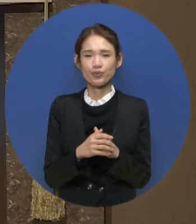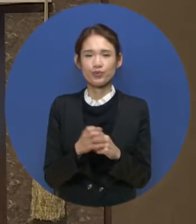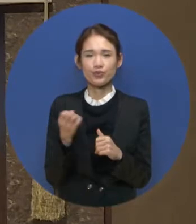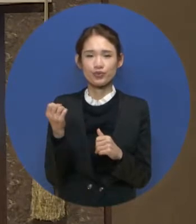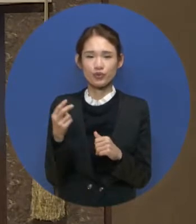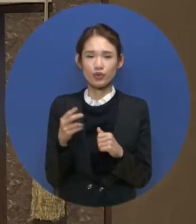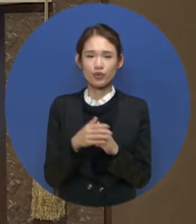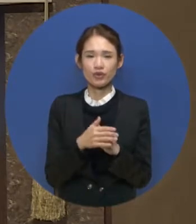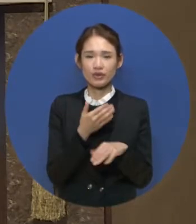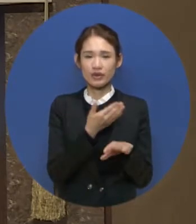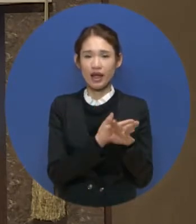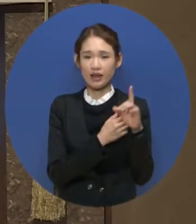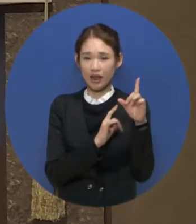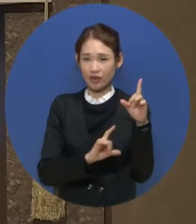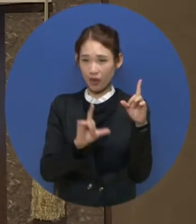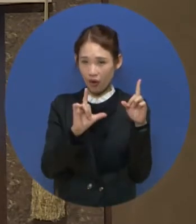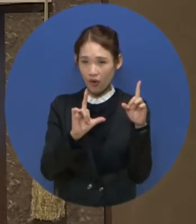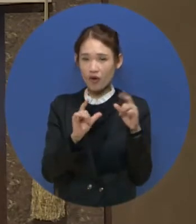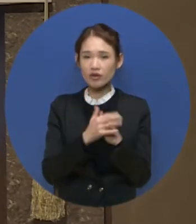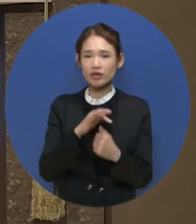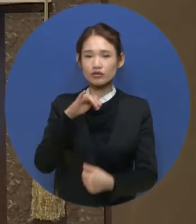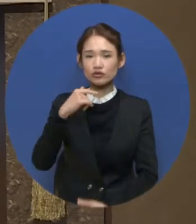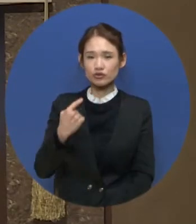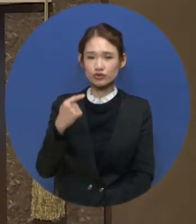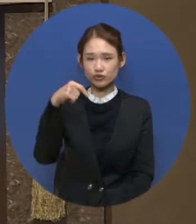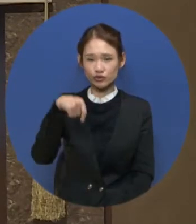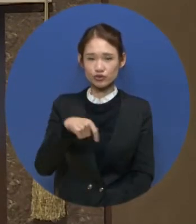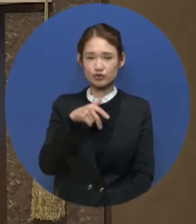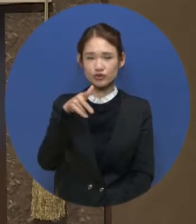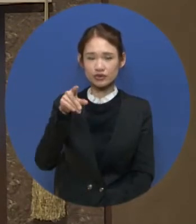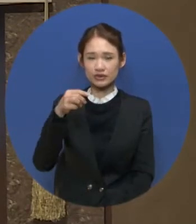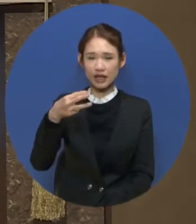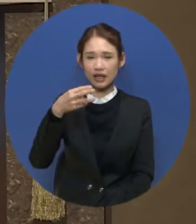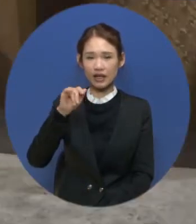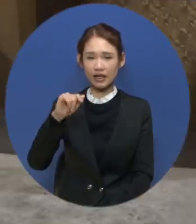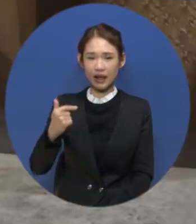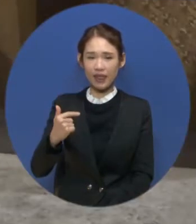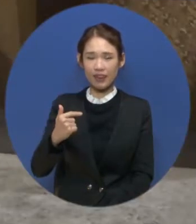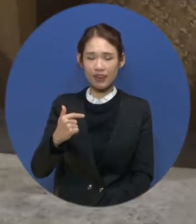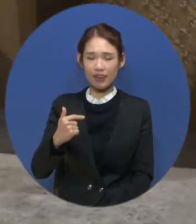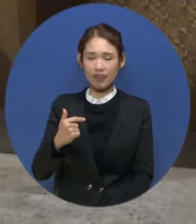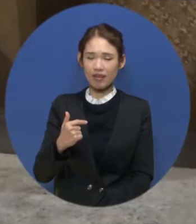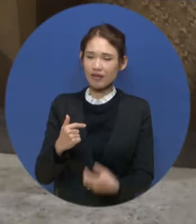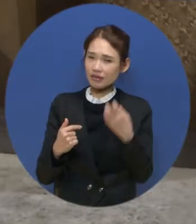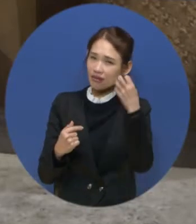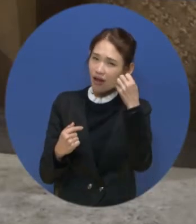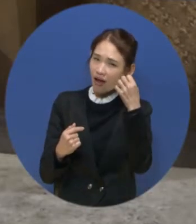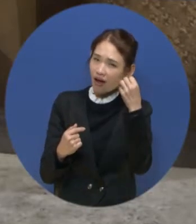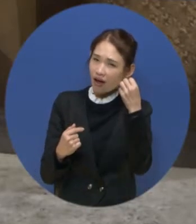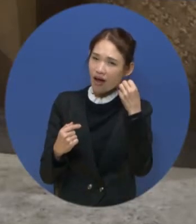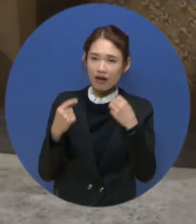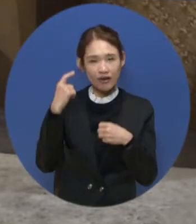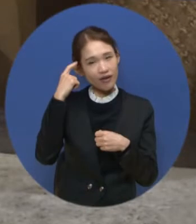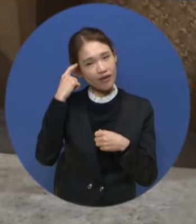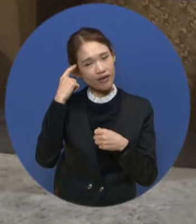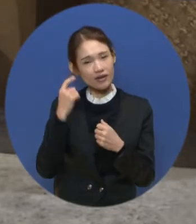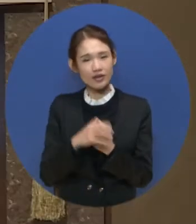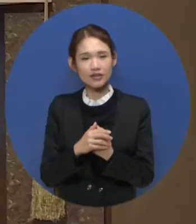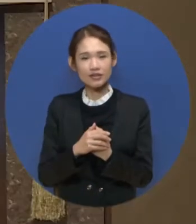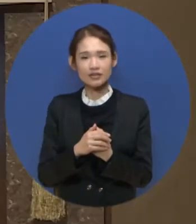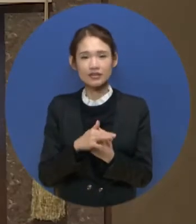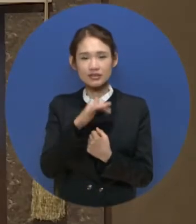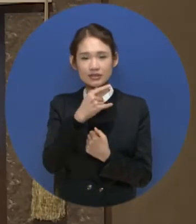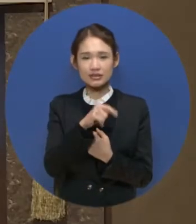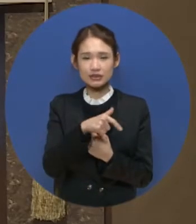이제 다른 하나는 스누젤렌인데요. 좀 생소하시죠? 스누젤렌. 네네. 그